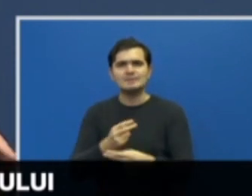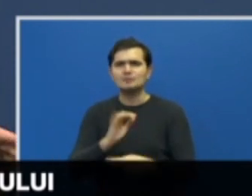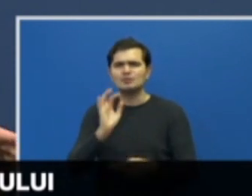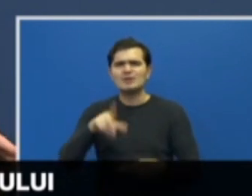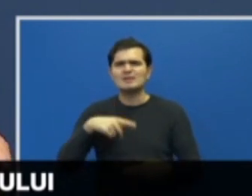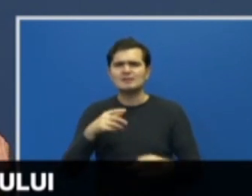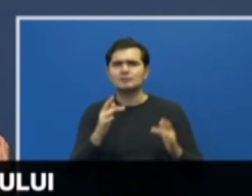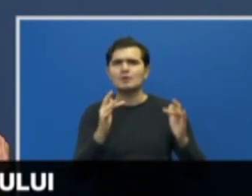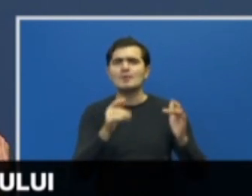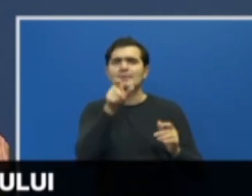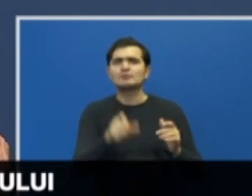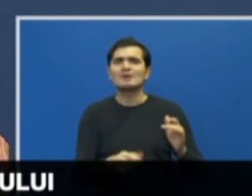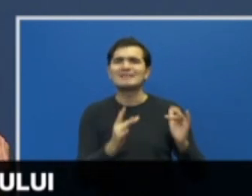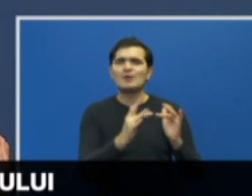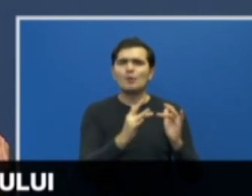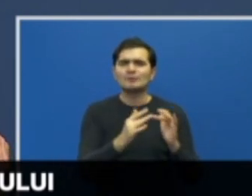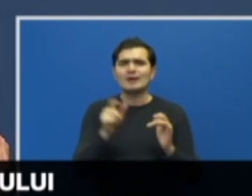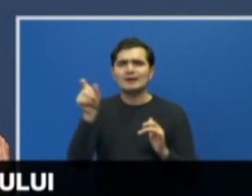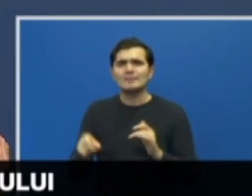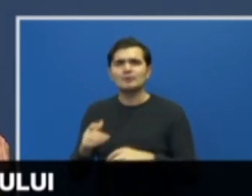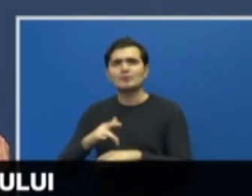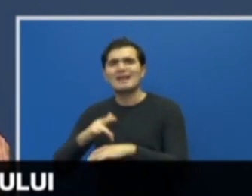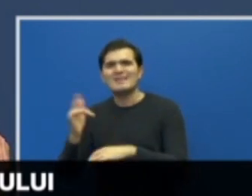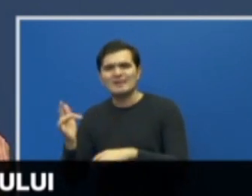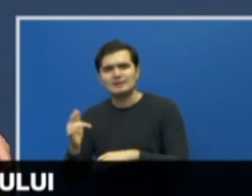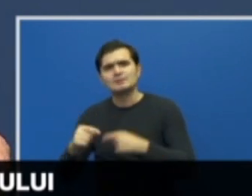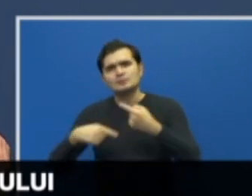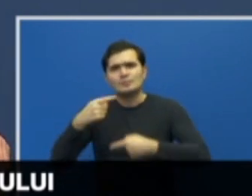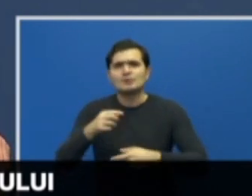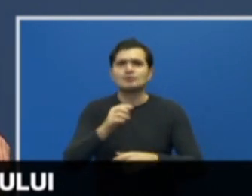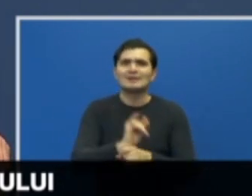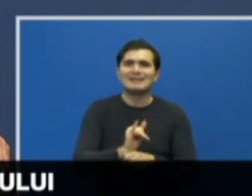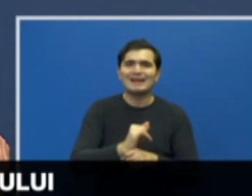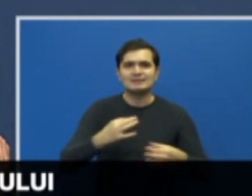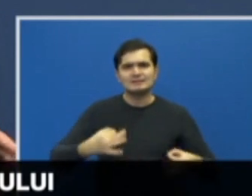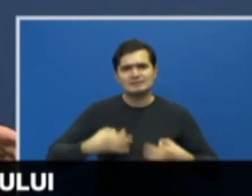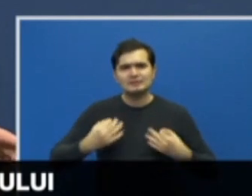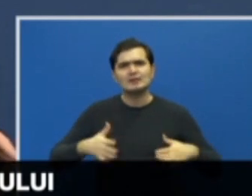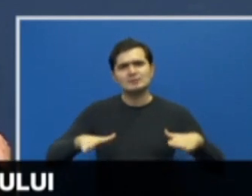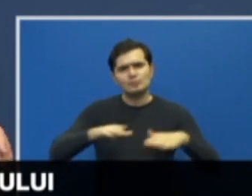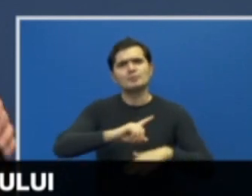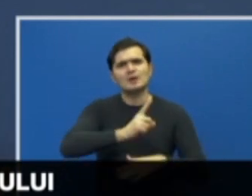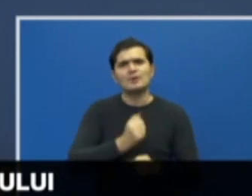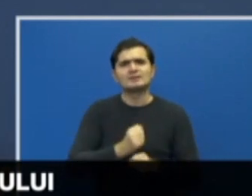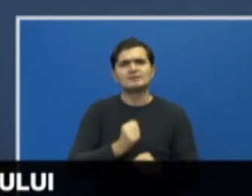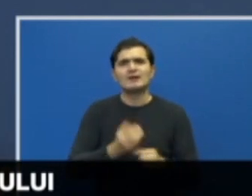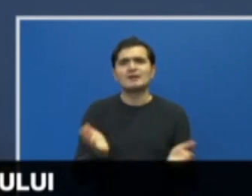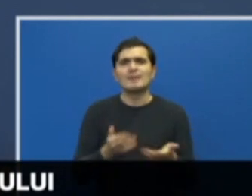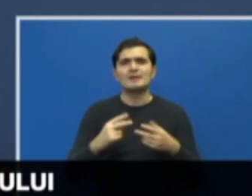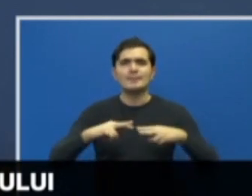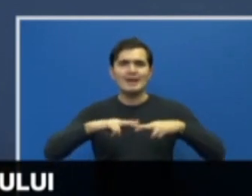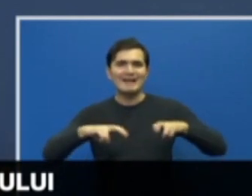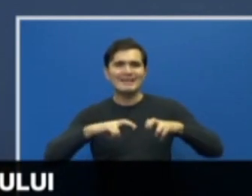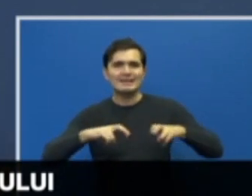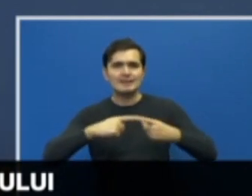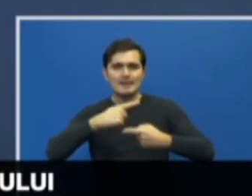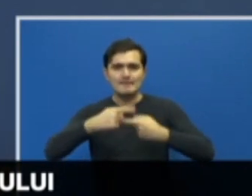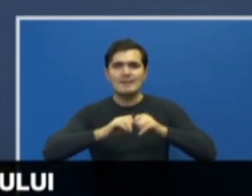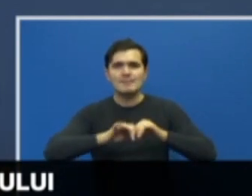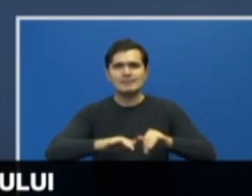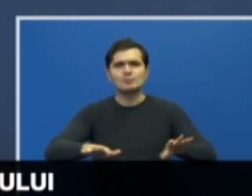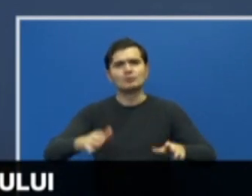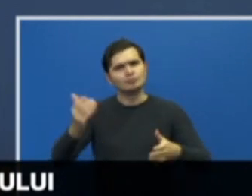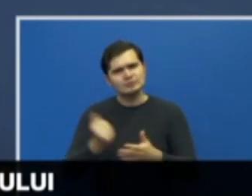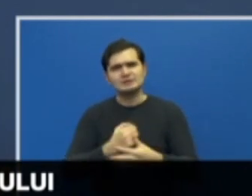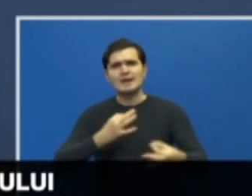infectate și direcțiile de sănătate publică să poată să facă rapid anchetele epidemiologice și să ia măsurile care se impun